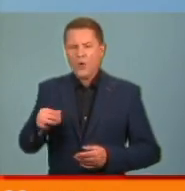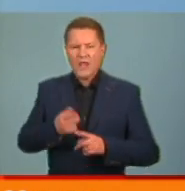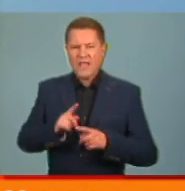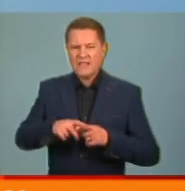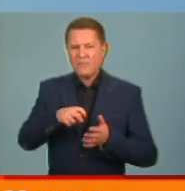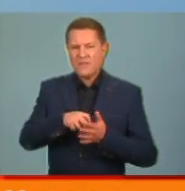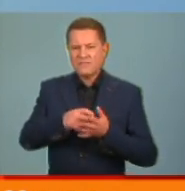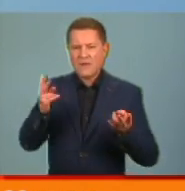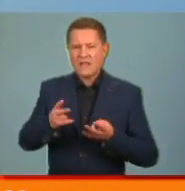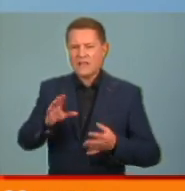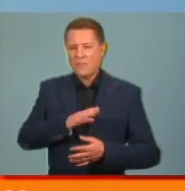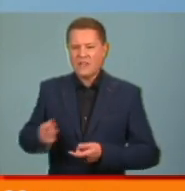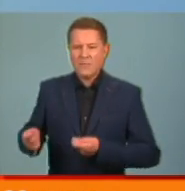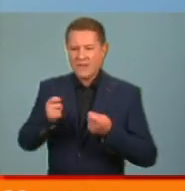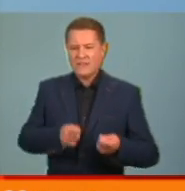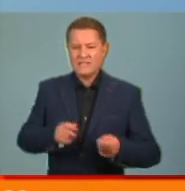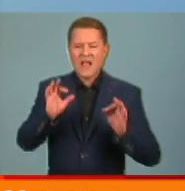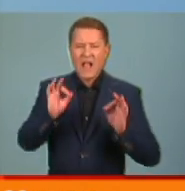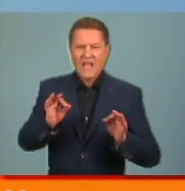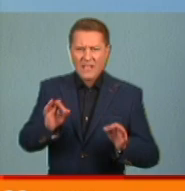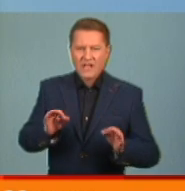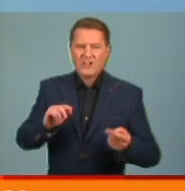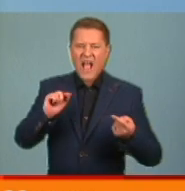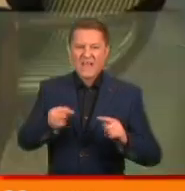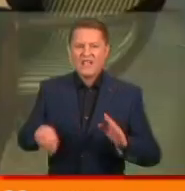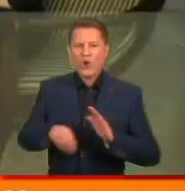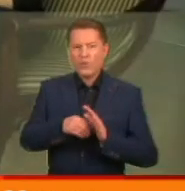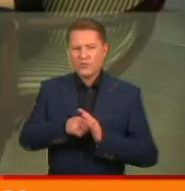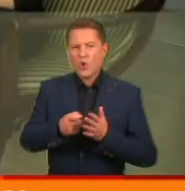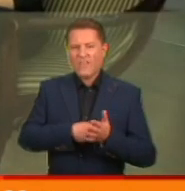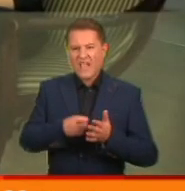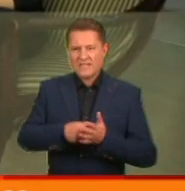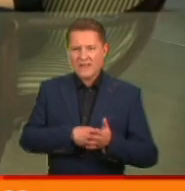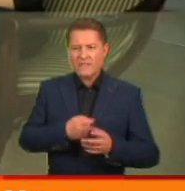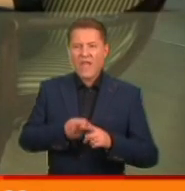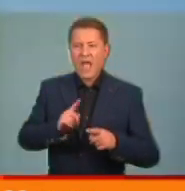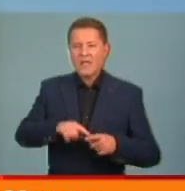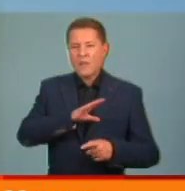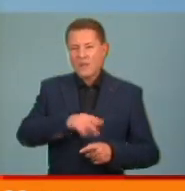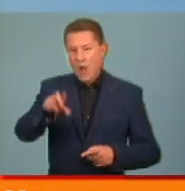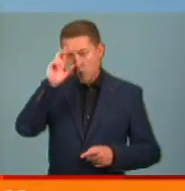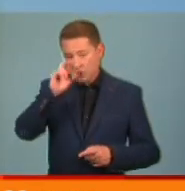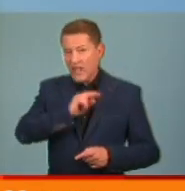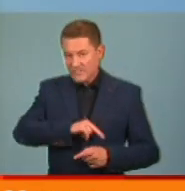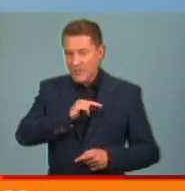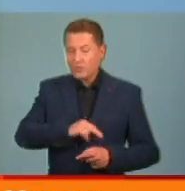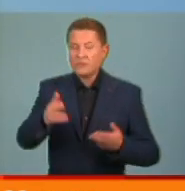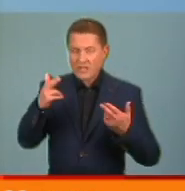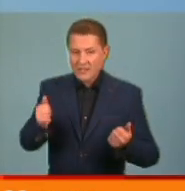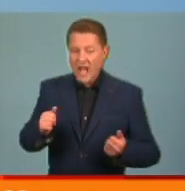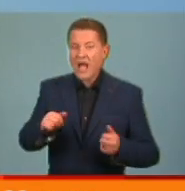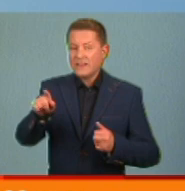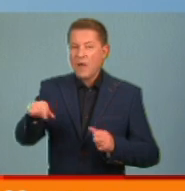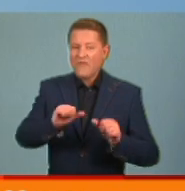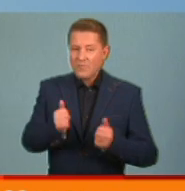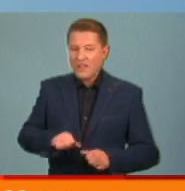принести. Ну, конечно, все то же самое, антикоррупционное расследование. Это была государственная должность? Да. Ну, оно только формировалось, и потом,